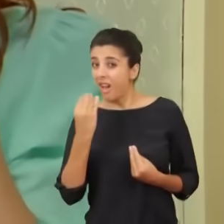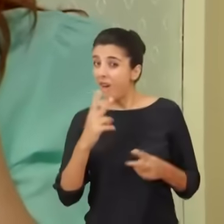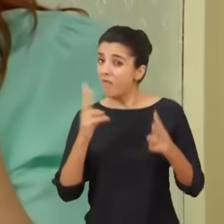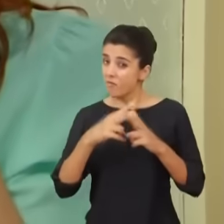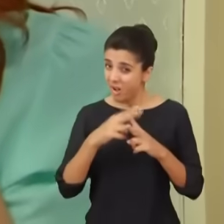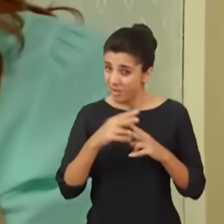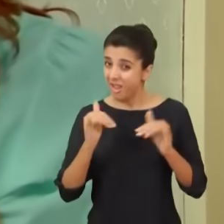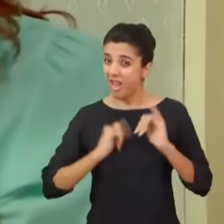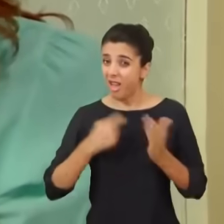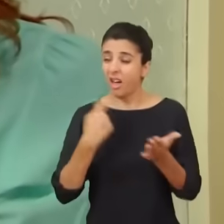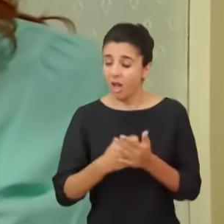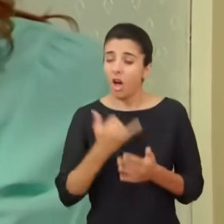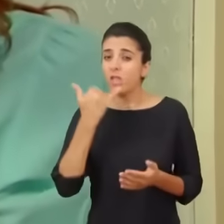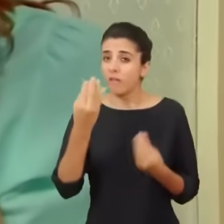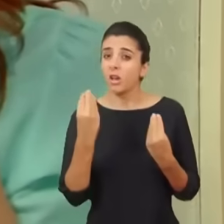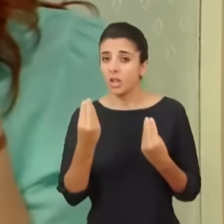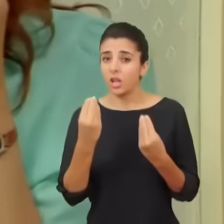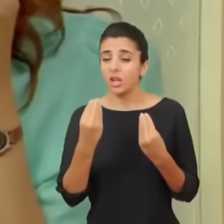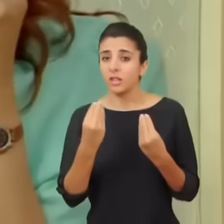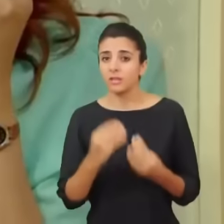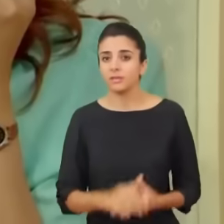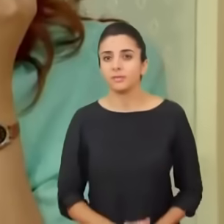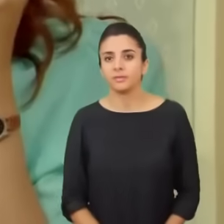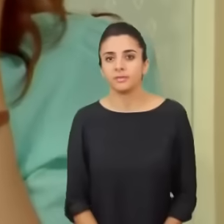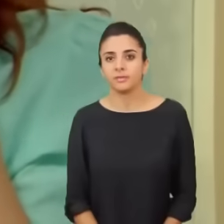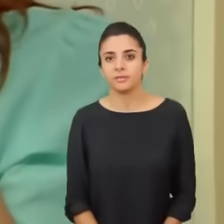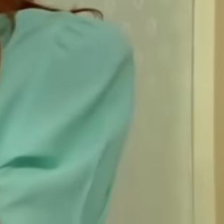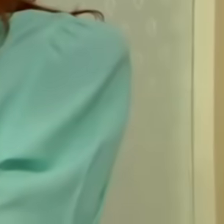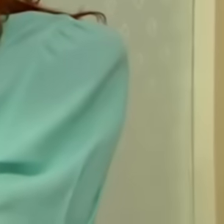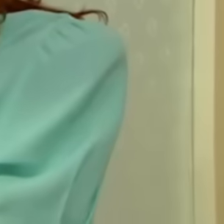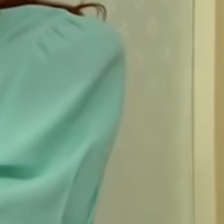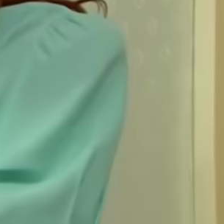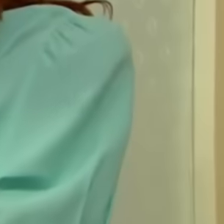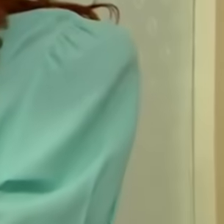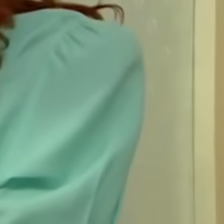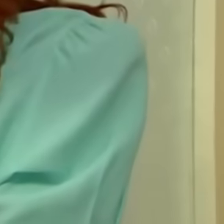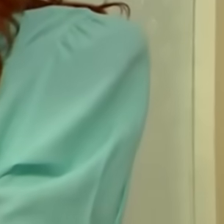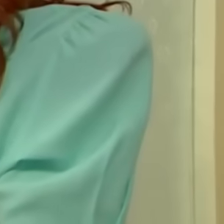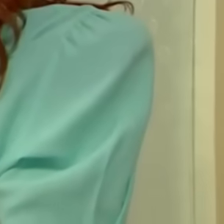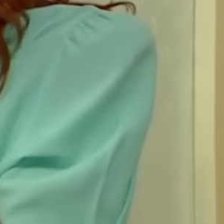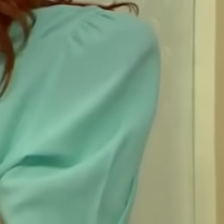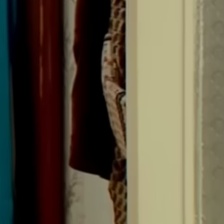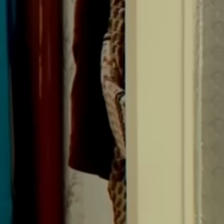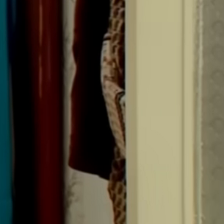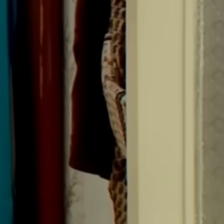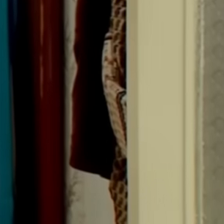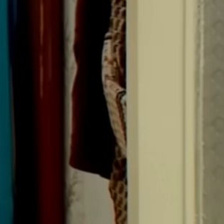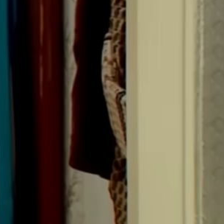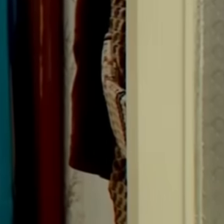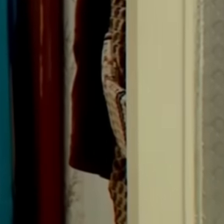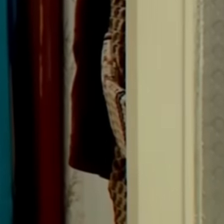sen ödüyorsun ya, ara. Çağatay sessizce Rukiye'ye yaklaştı. Sen yengemi mi dinliyorsun?